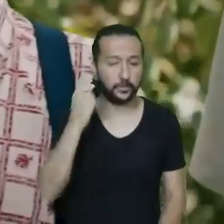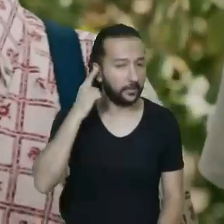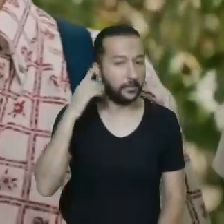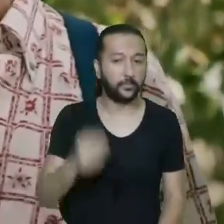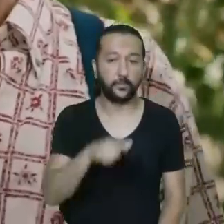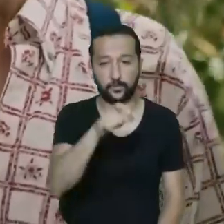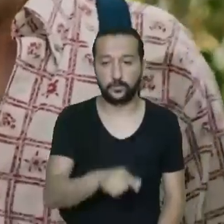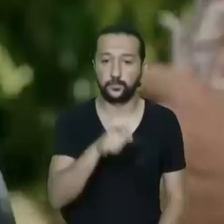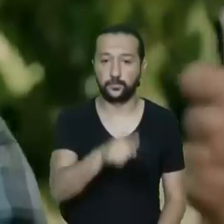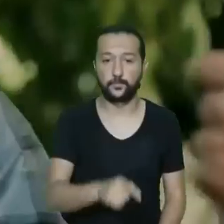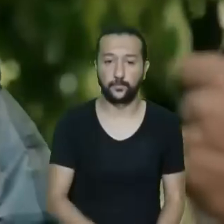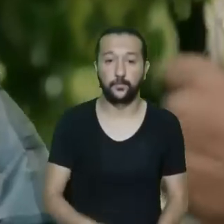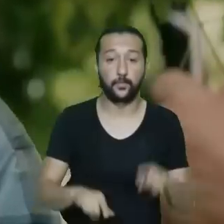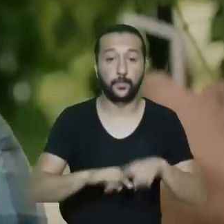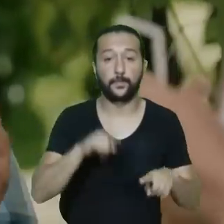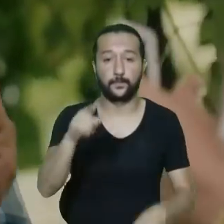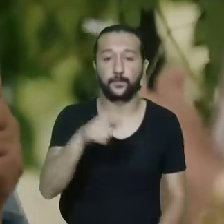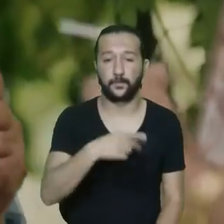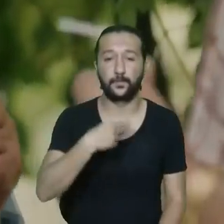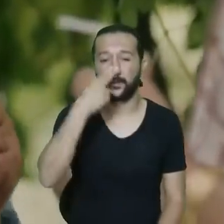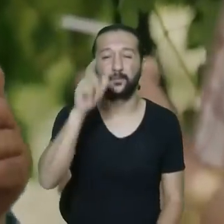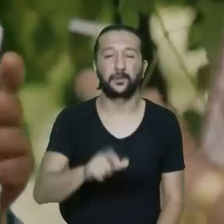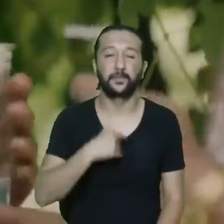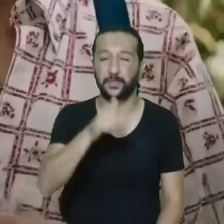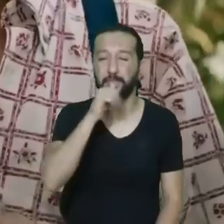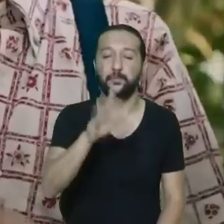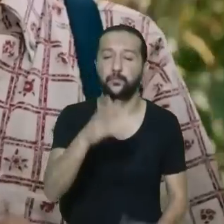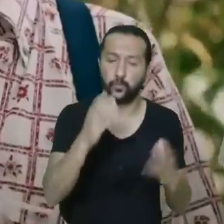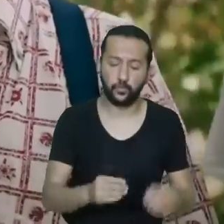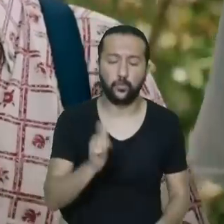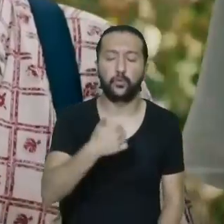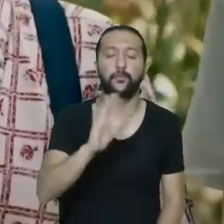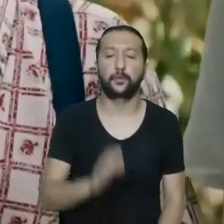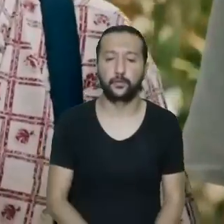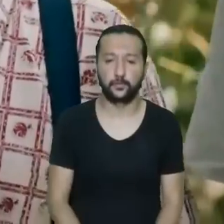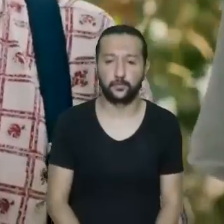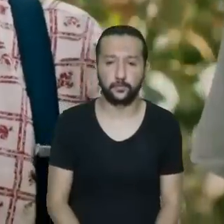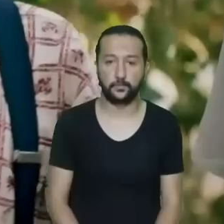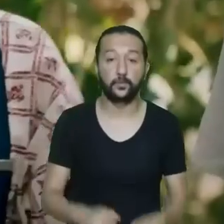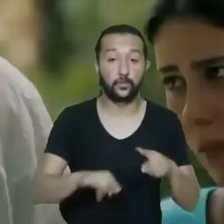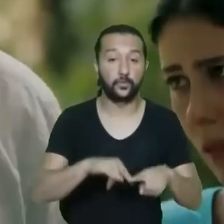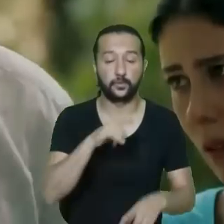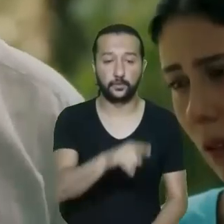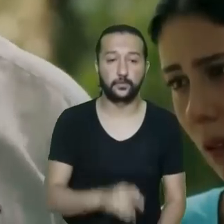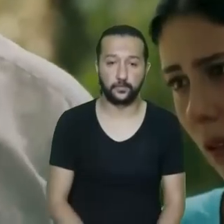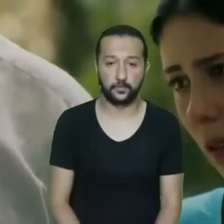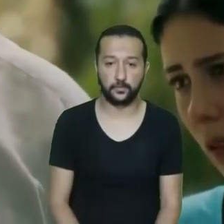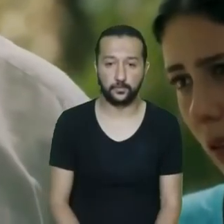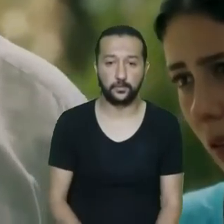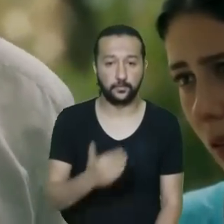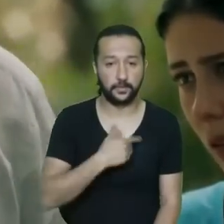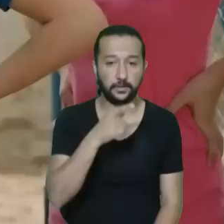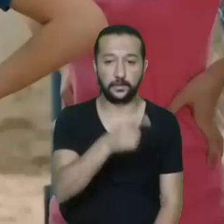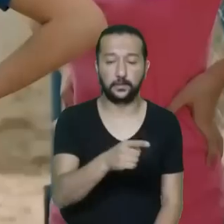var. Hüseyin. Hüseyin. Bunu beğenmedim, kusura bakma. Oğlum öyle şey. Sen.